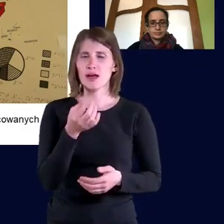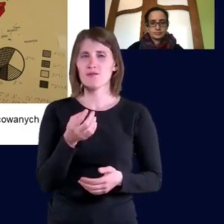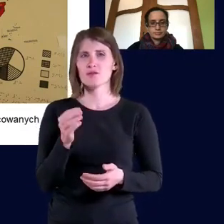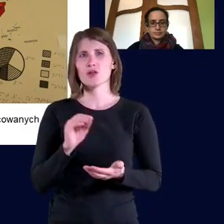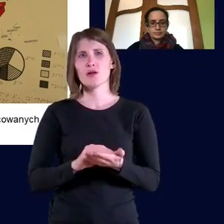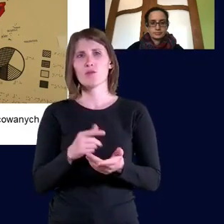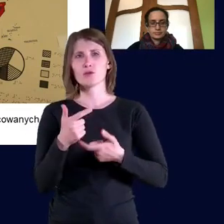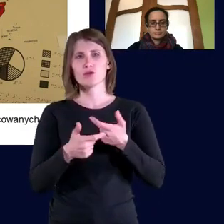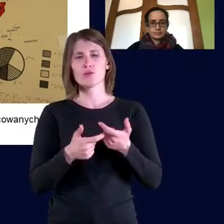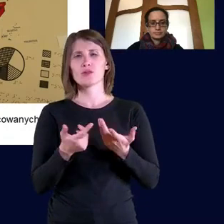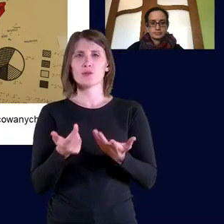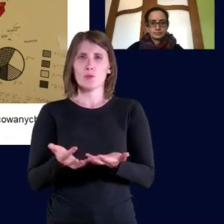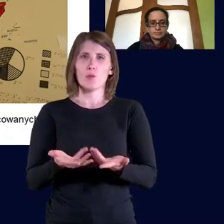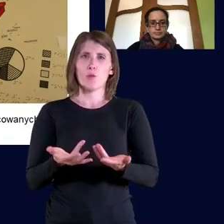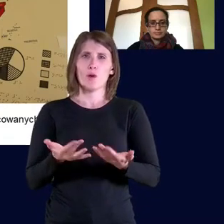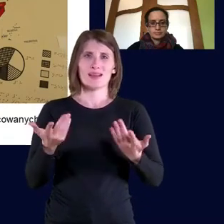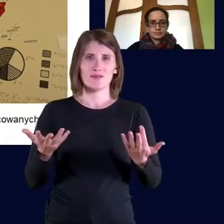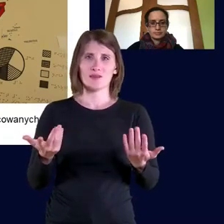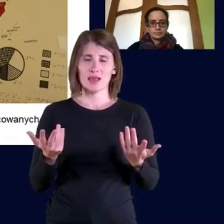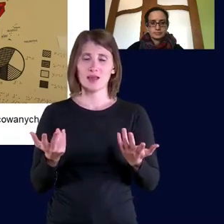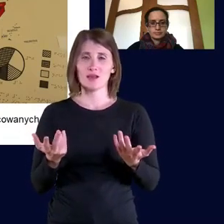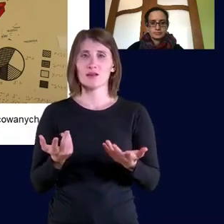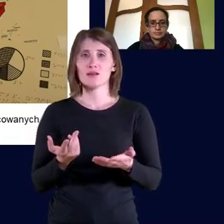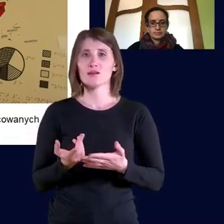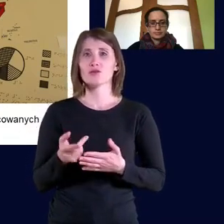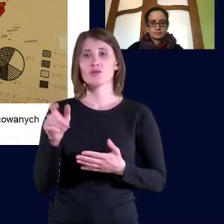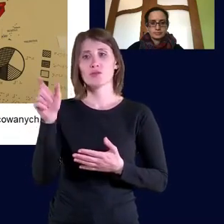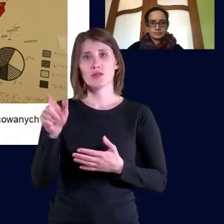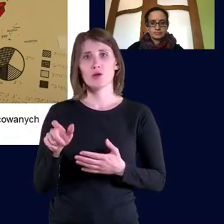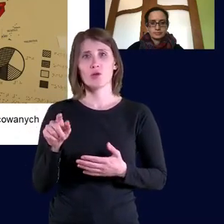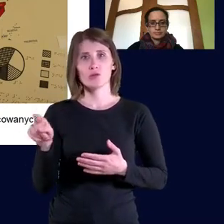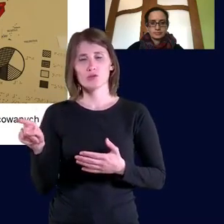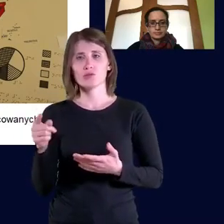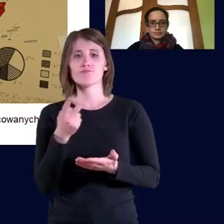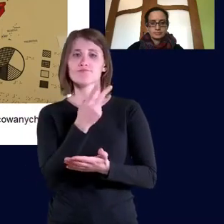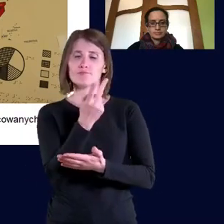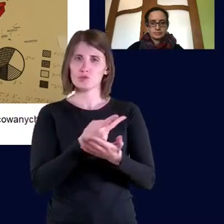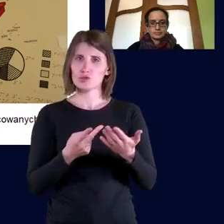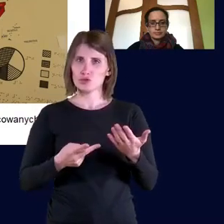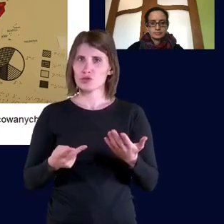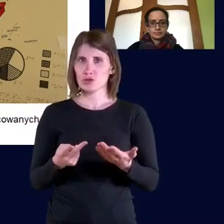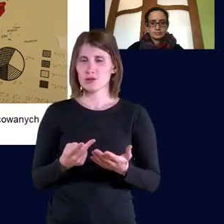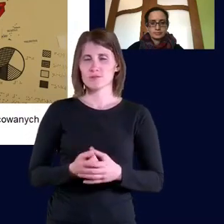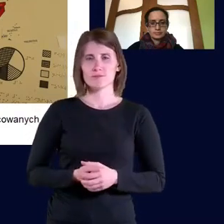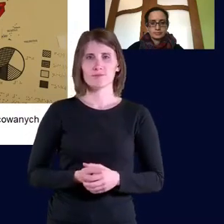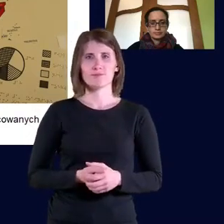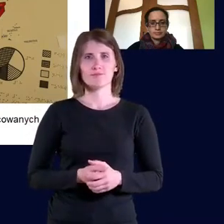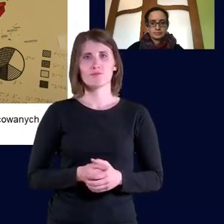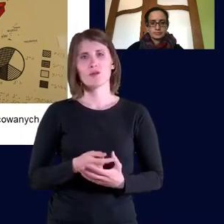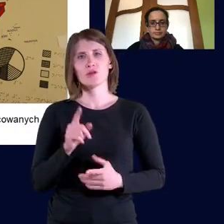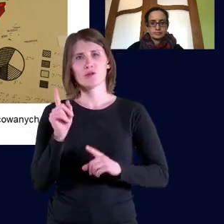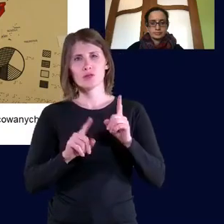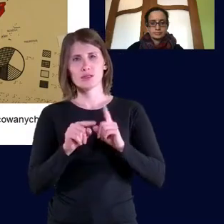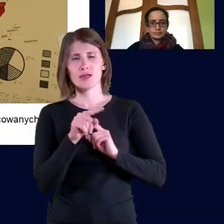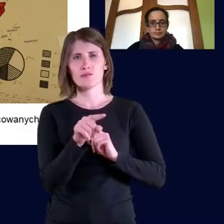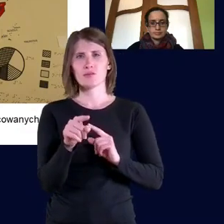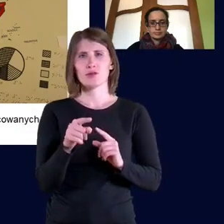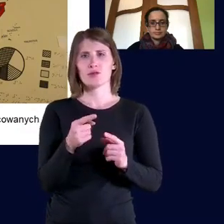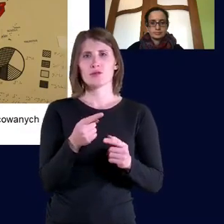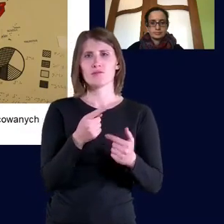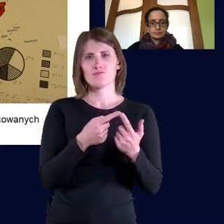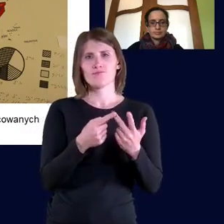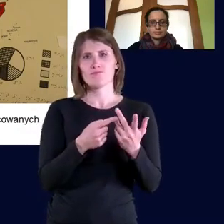uproszczenia po to aby była ona bardziej czytelna celowo się z niektórych treści